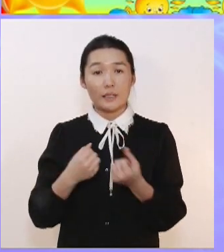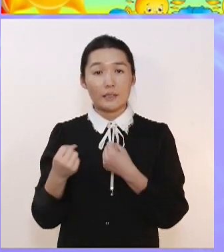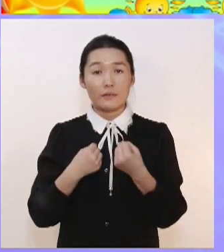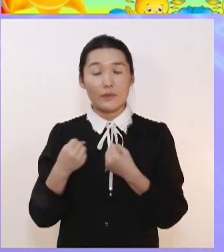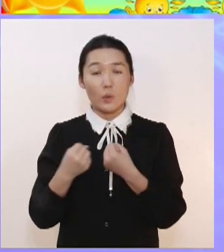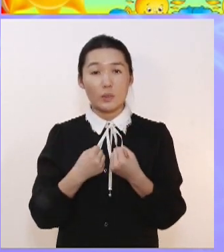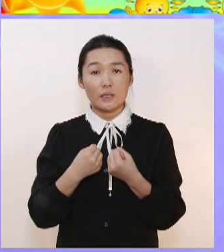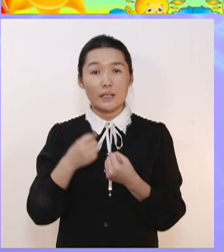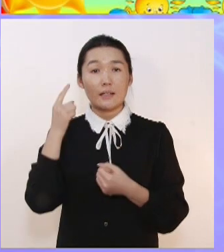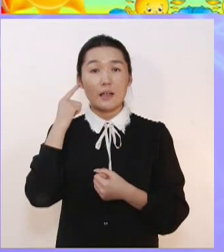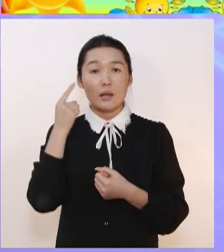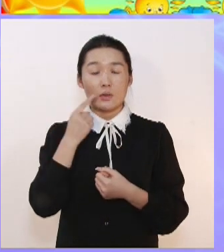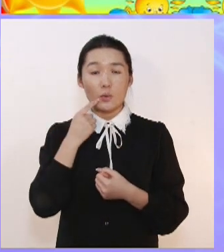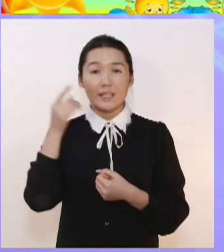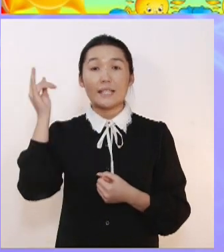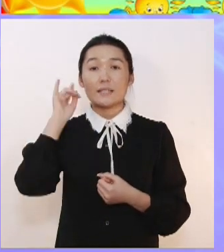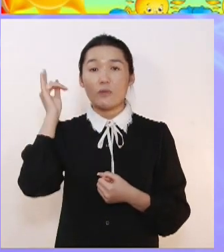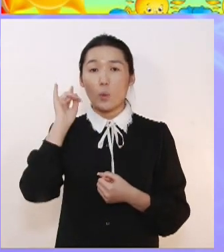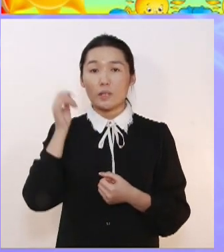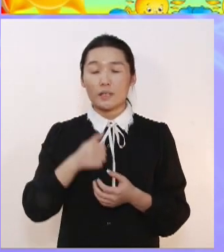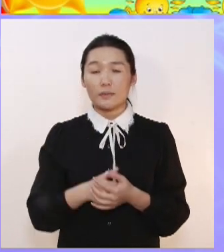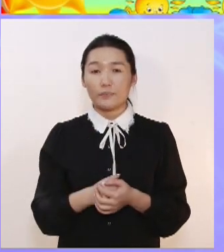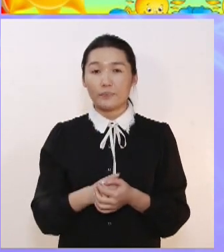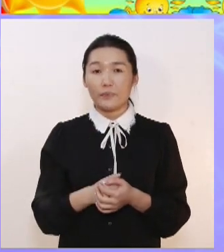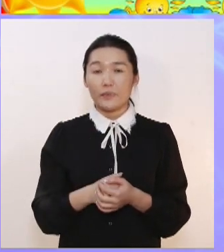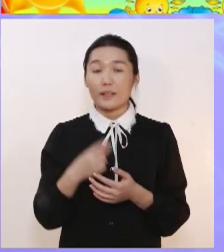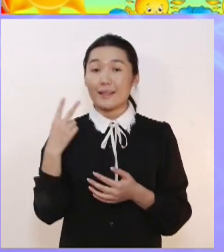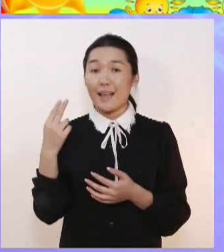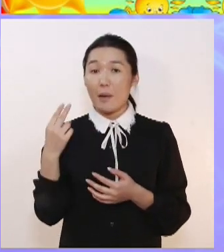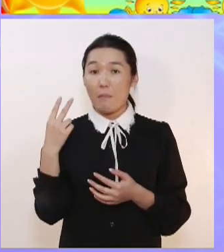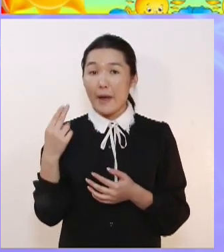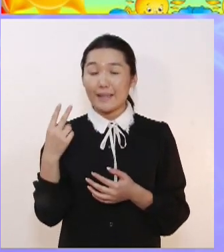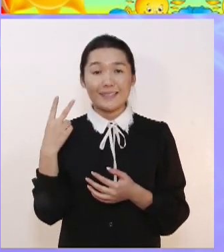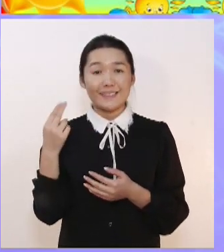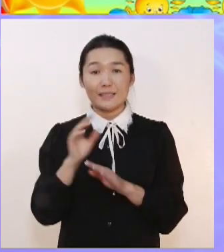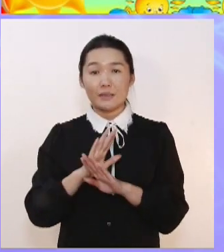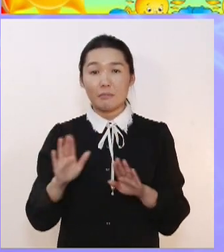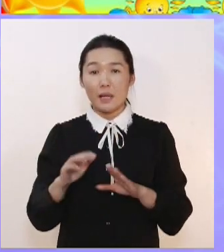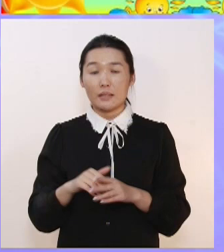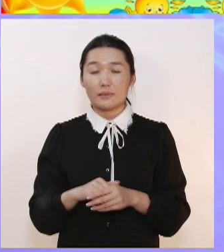твердые, на глухие и звонкие, на парные и непарные.